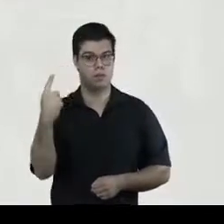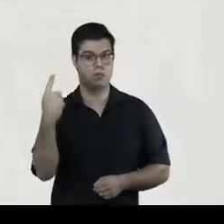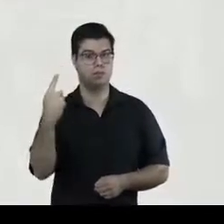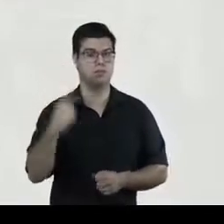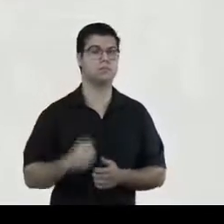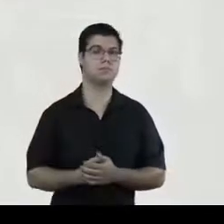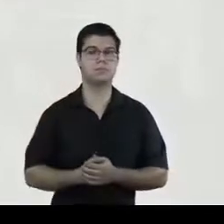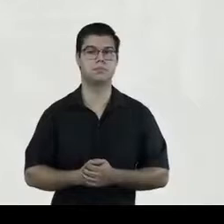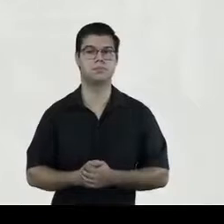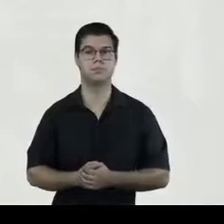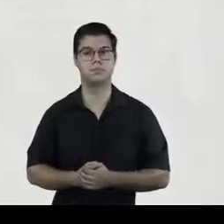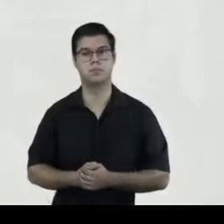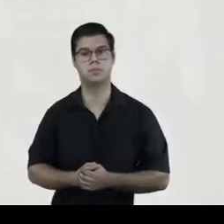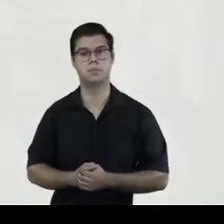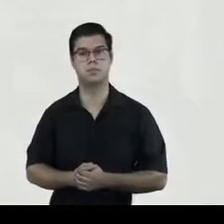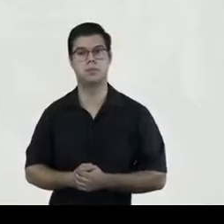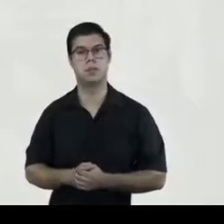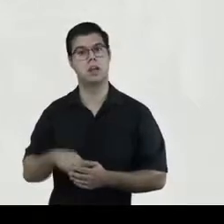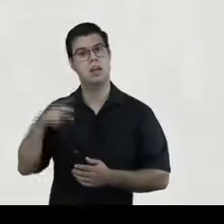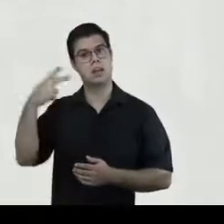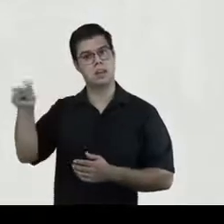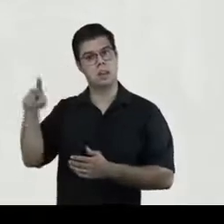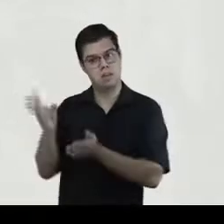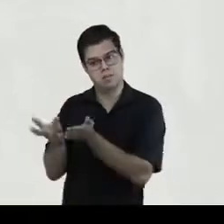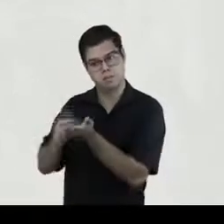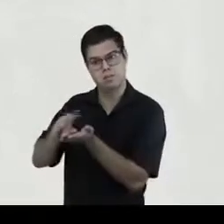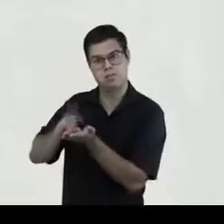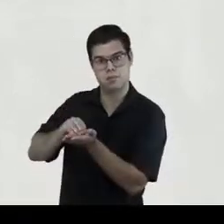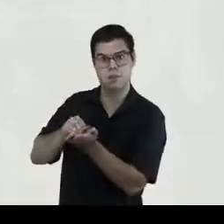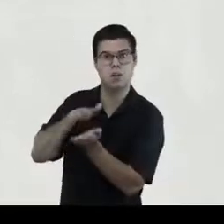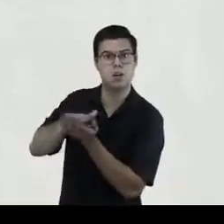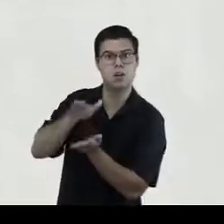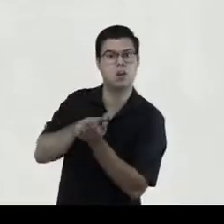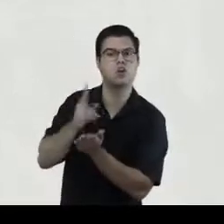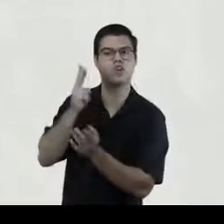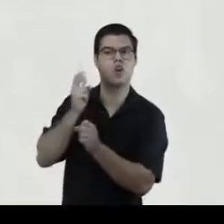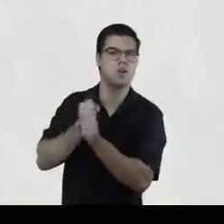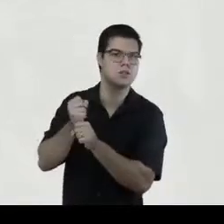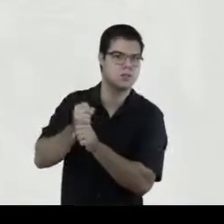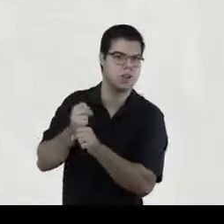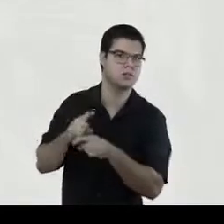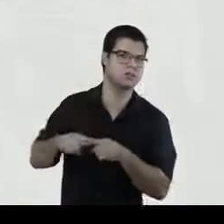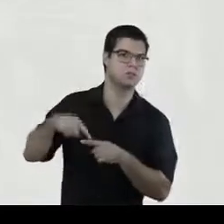deux ans plus tard. Une partie de sa collection était la Bibliothèque municipale de Lyon aujourd'hui. Suivante.